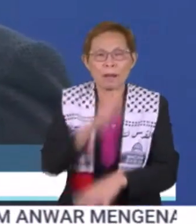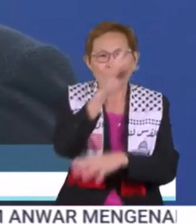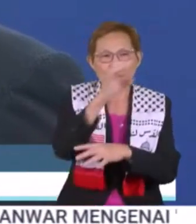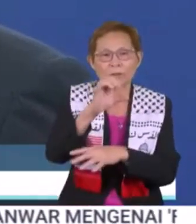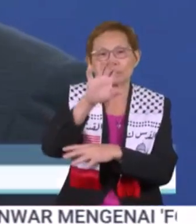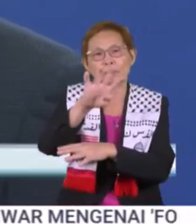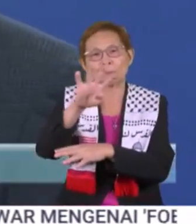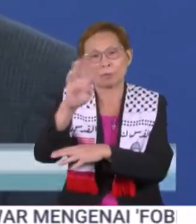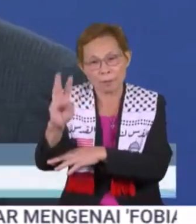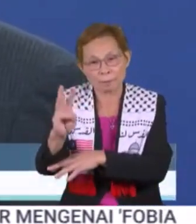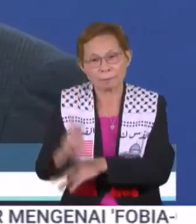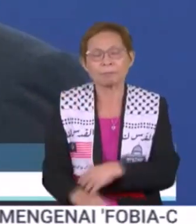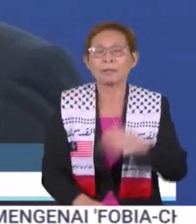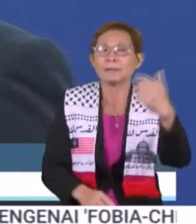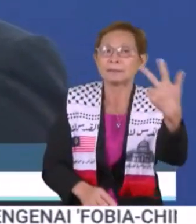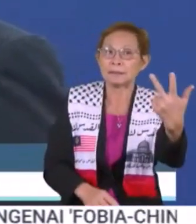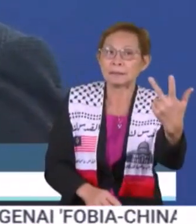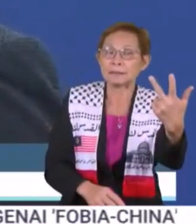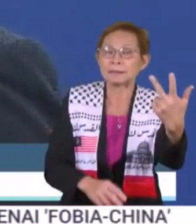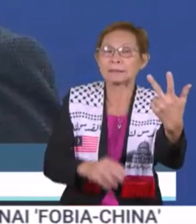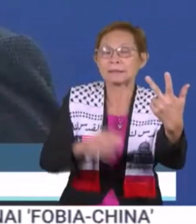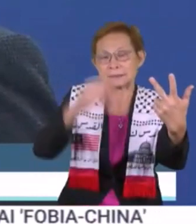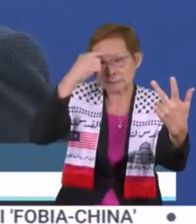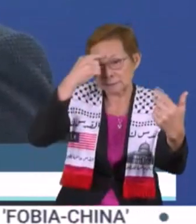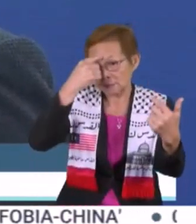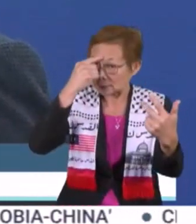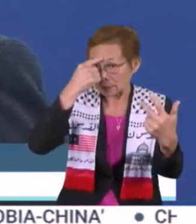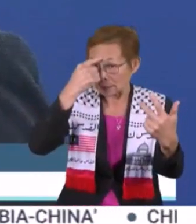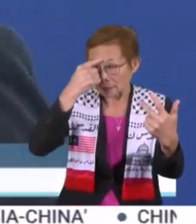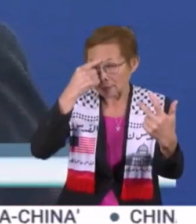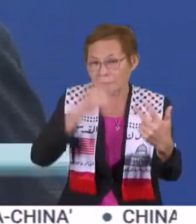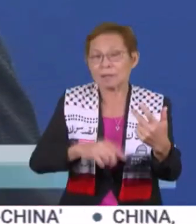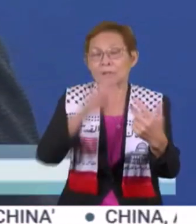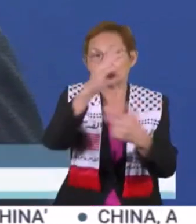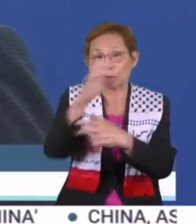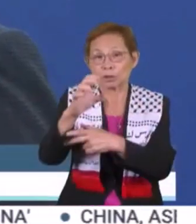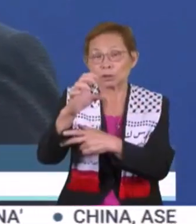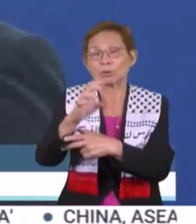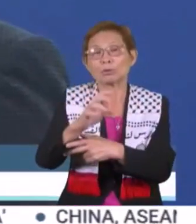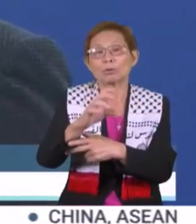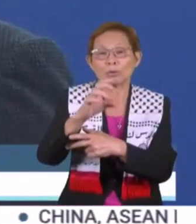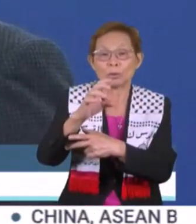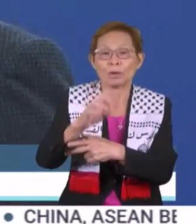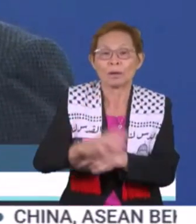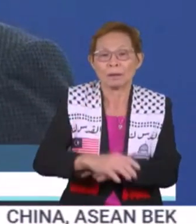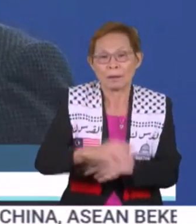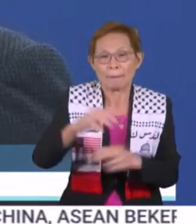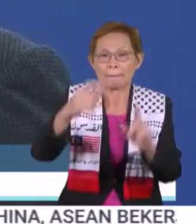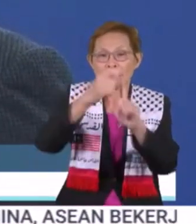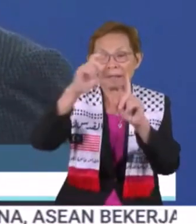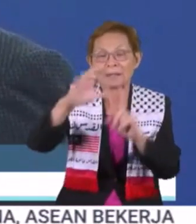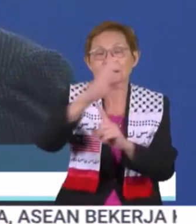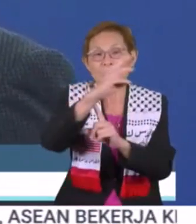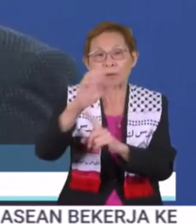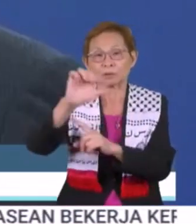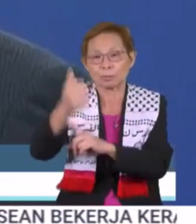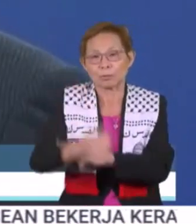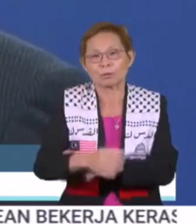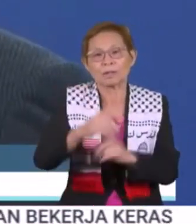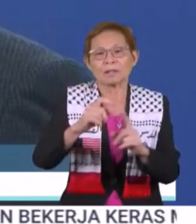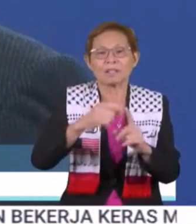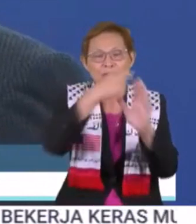846 tiga dari India 700 Pakistan 610 Sri Lanka